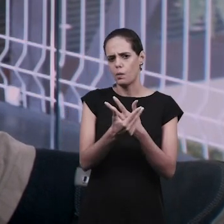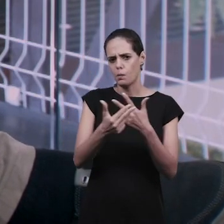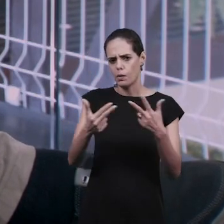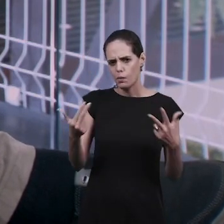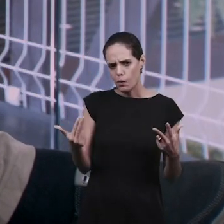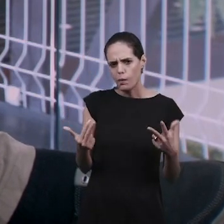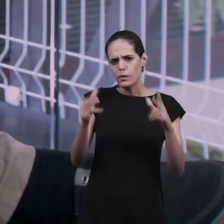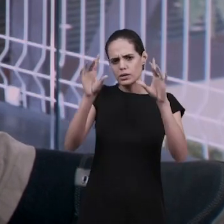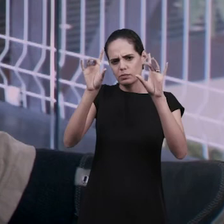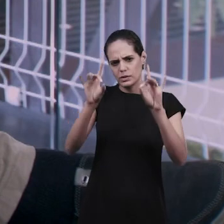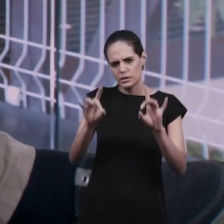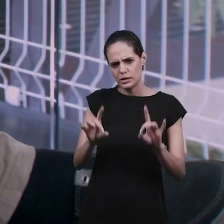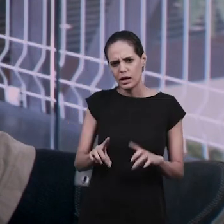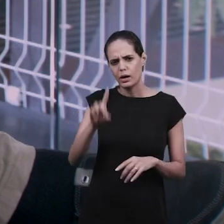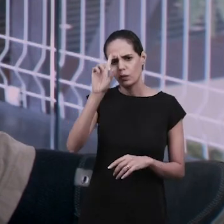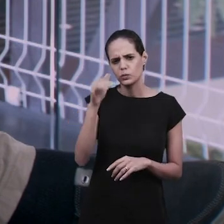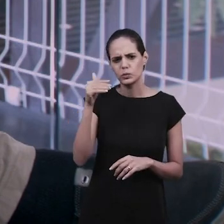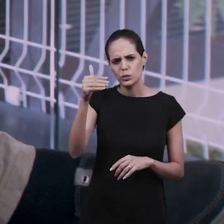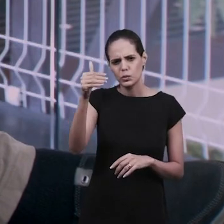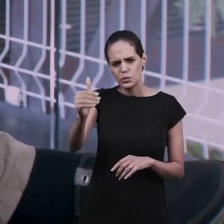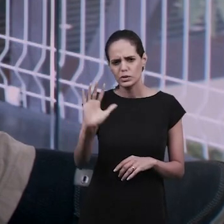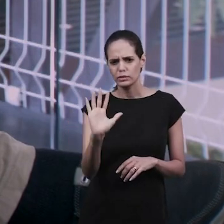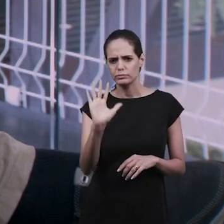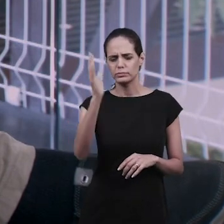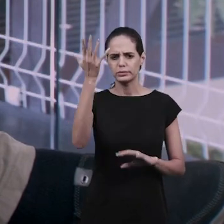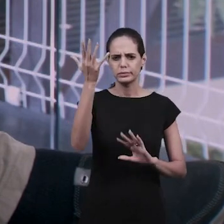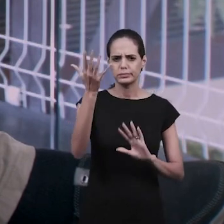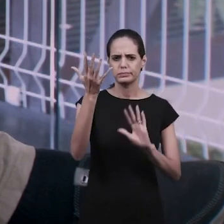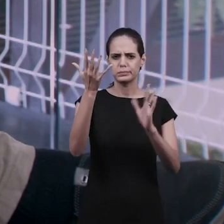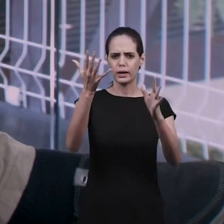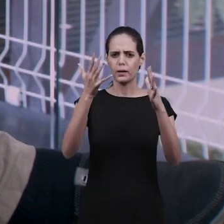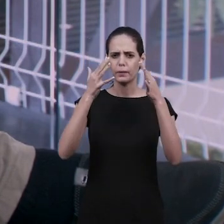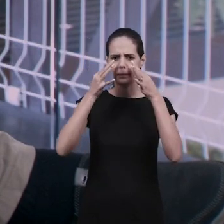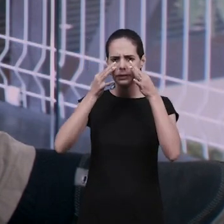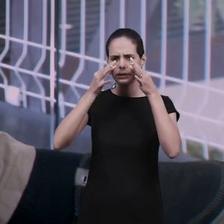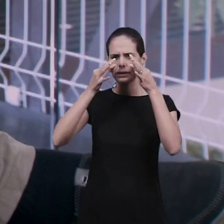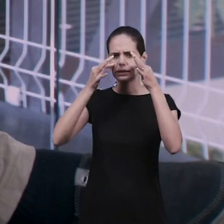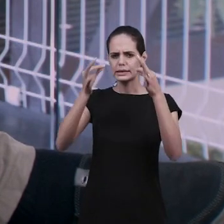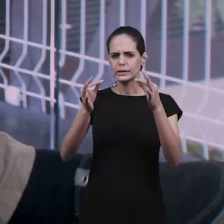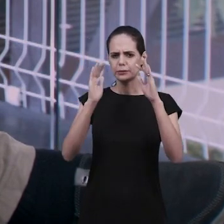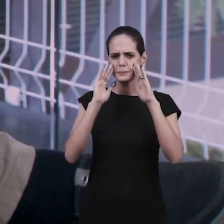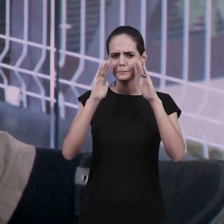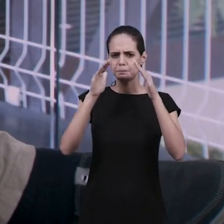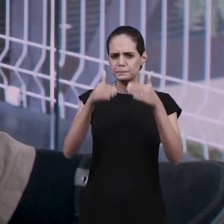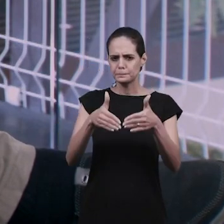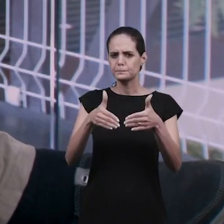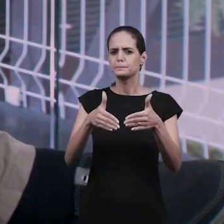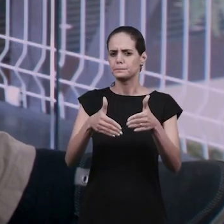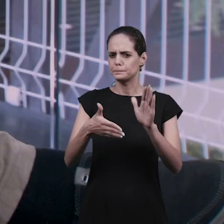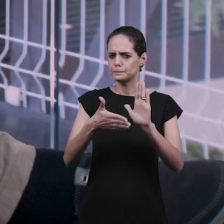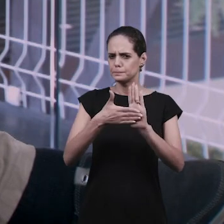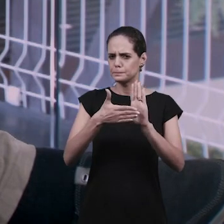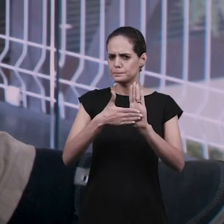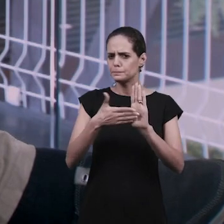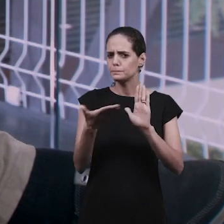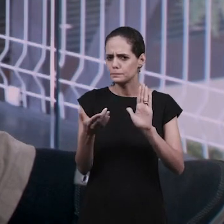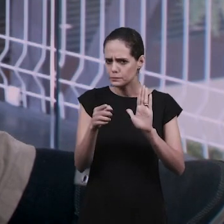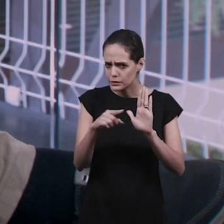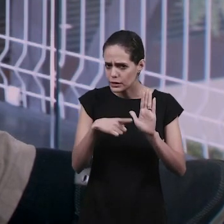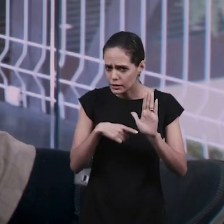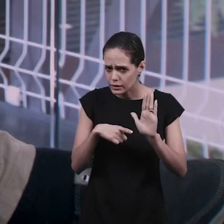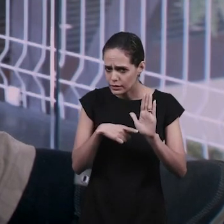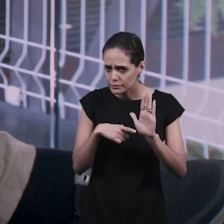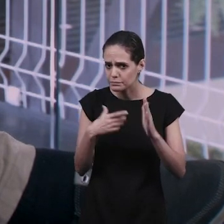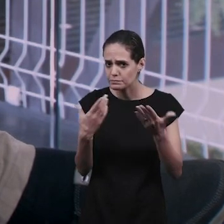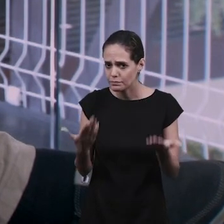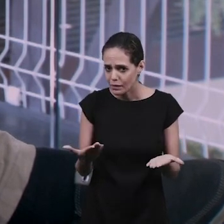sont en contact avec les membres de la famille et qui portent un besoin spécial, ils font face tous les jours à des situations qui demandent une attention